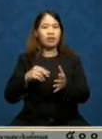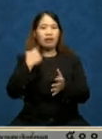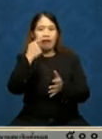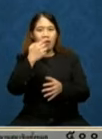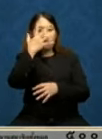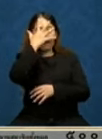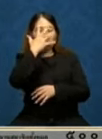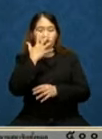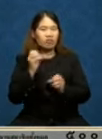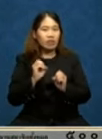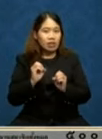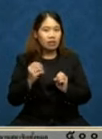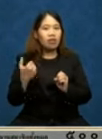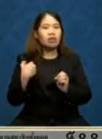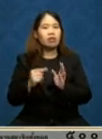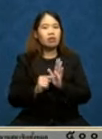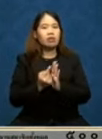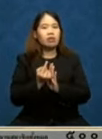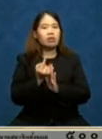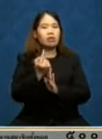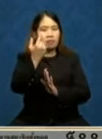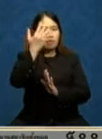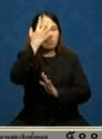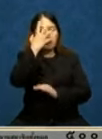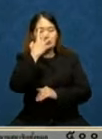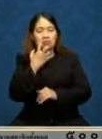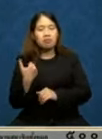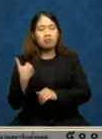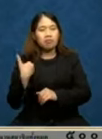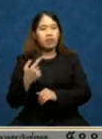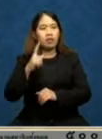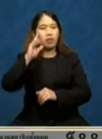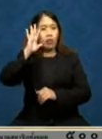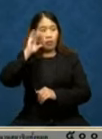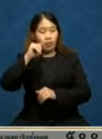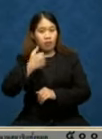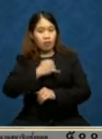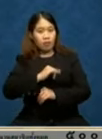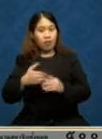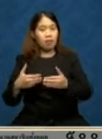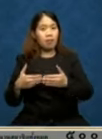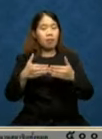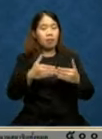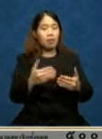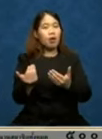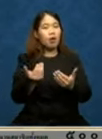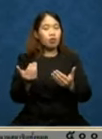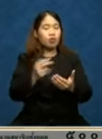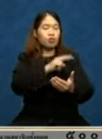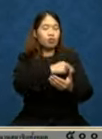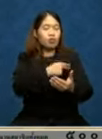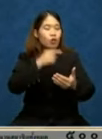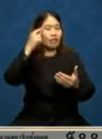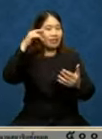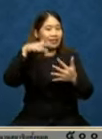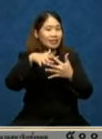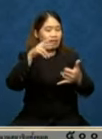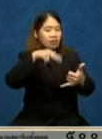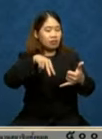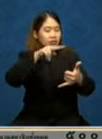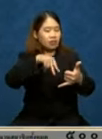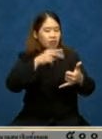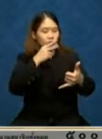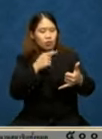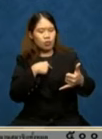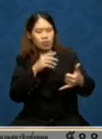ก็เริ่มมีอาการซึมเศร้าขึ้นมาพ่อแม่บางคนนะครับเคยพาลูกไปหาจิตแพทย์เพราะคิดว่าเด็กผิดป